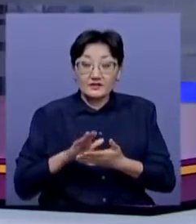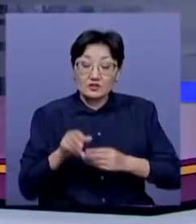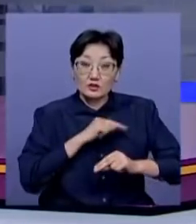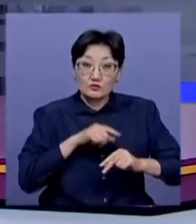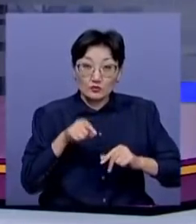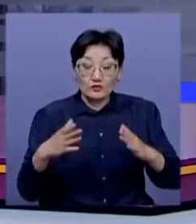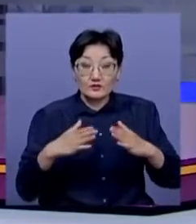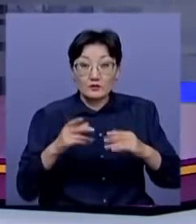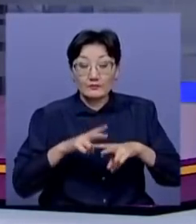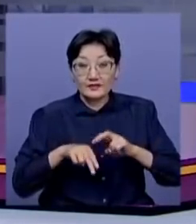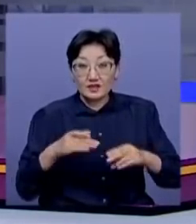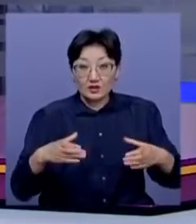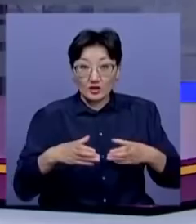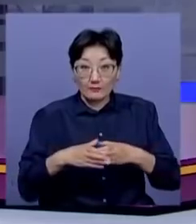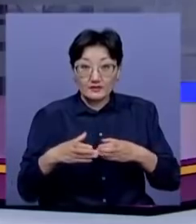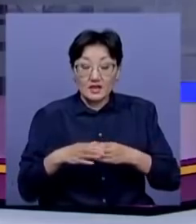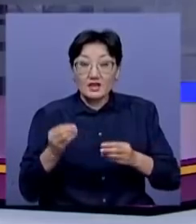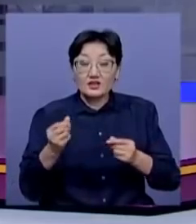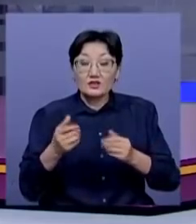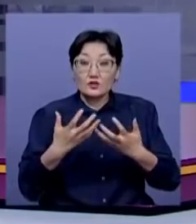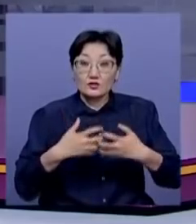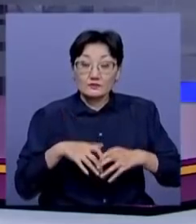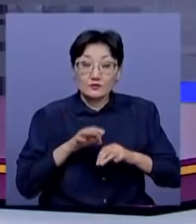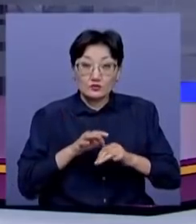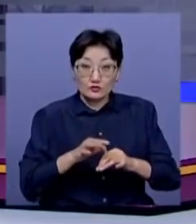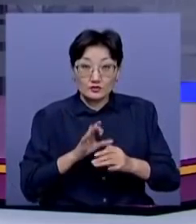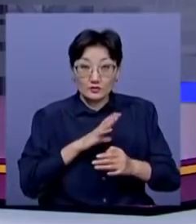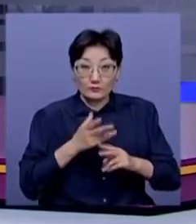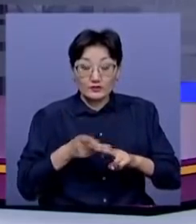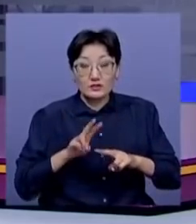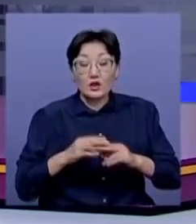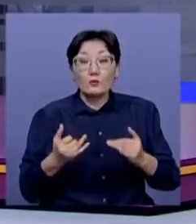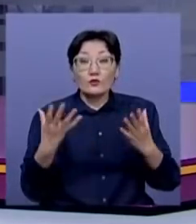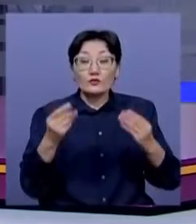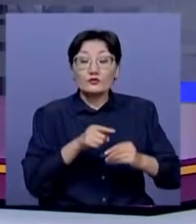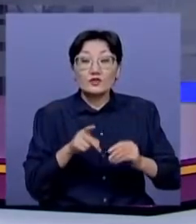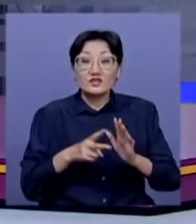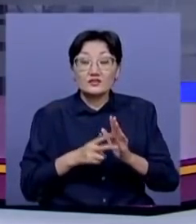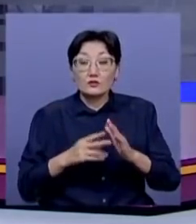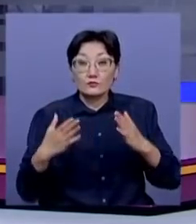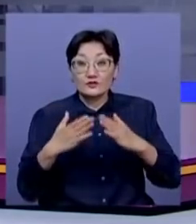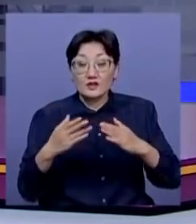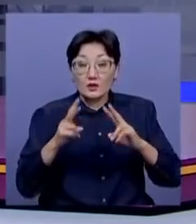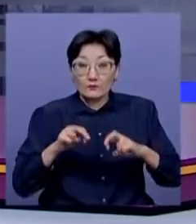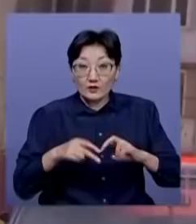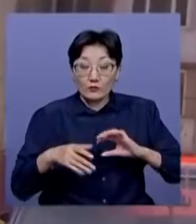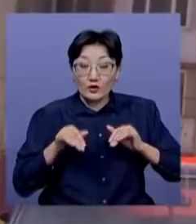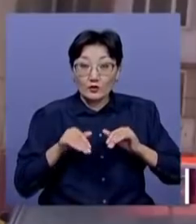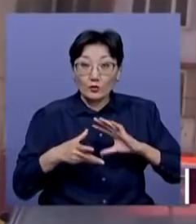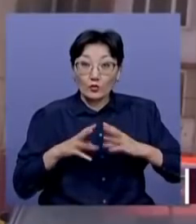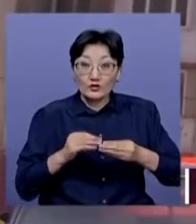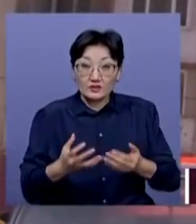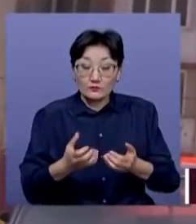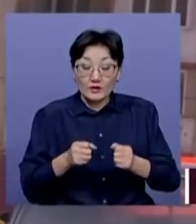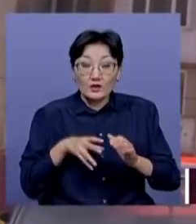сол үйлерді салған мердігер компаниялардың қаржысы есебінен жүргізілген. Бұдан бөлек бүгінге дейін 7 үйдің сараптама қорытындысы алынды. Оның